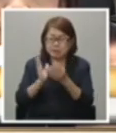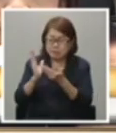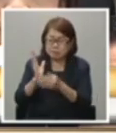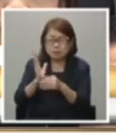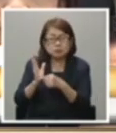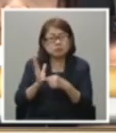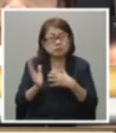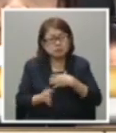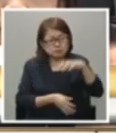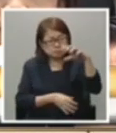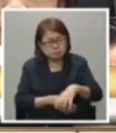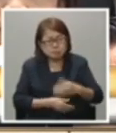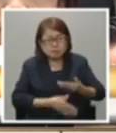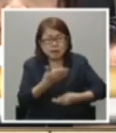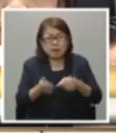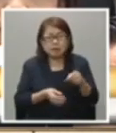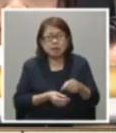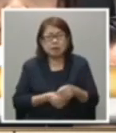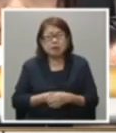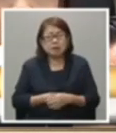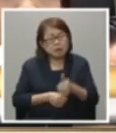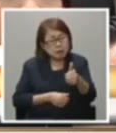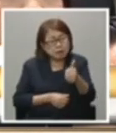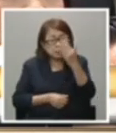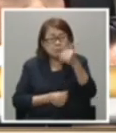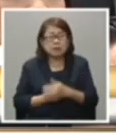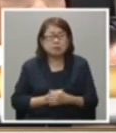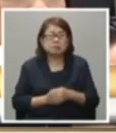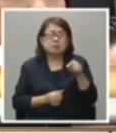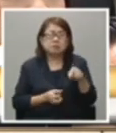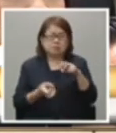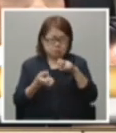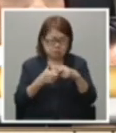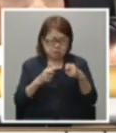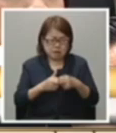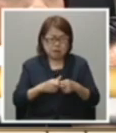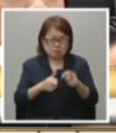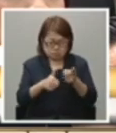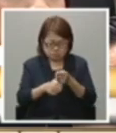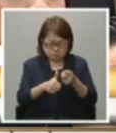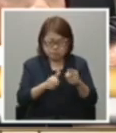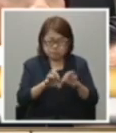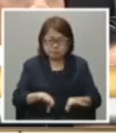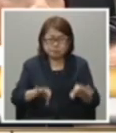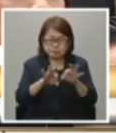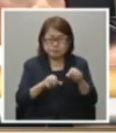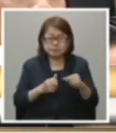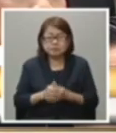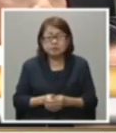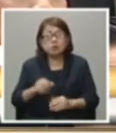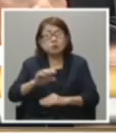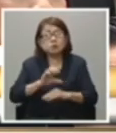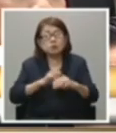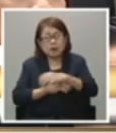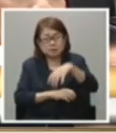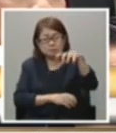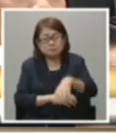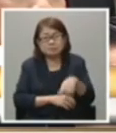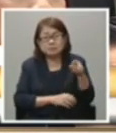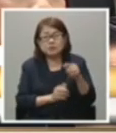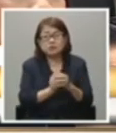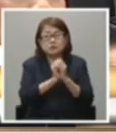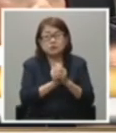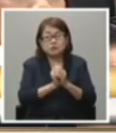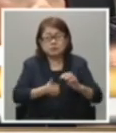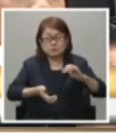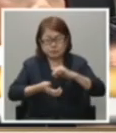ต่อันนี้ค่ะตัวปัญหาหลักเลยโครงการคลังสินค้าของอาลีบาบาที่ร่วม